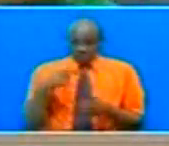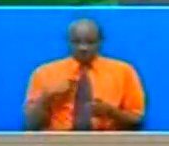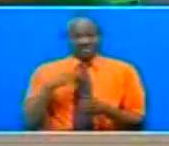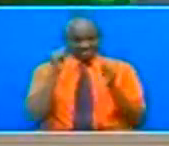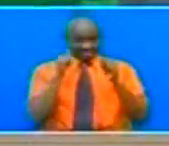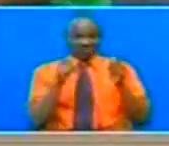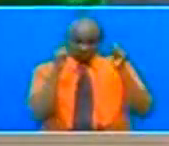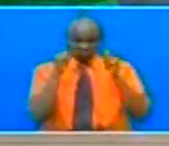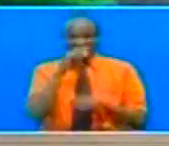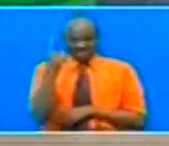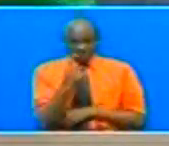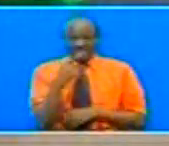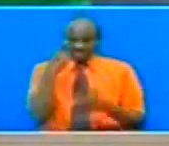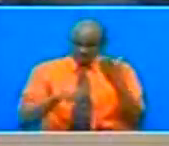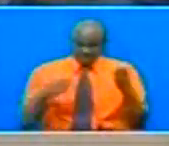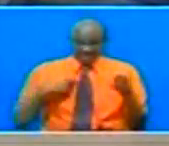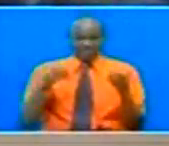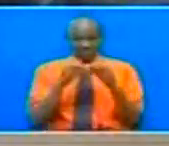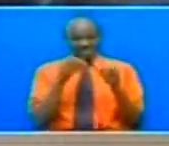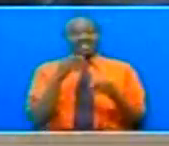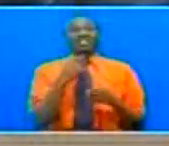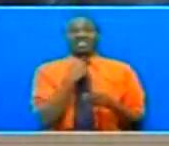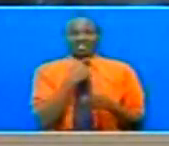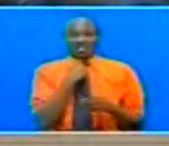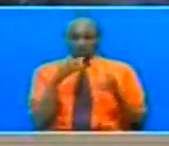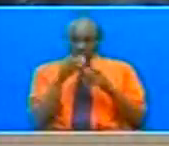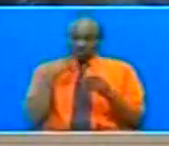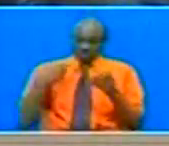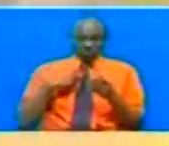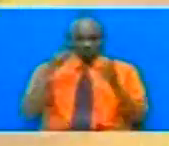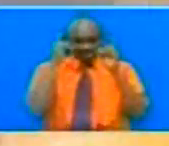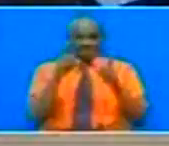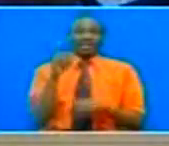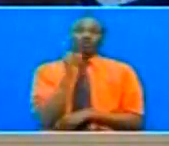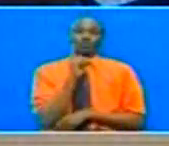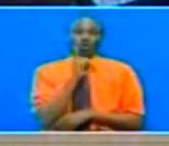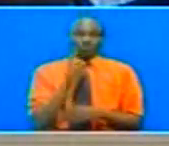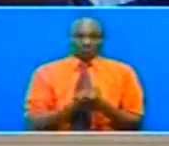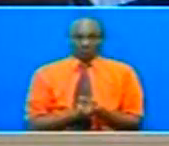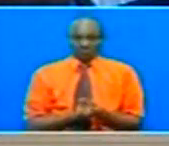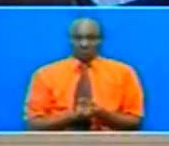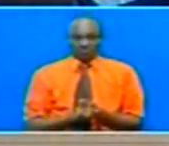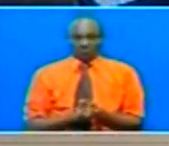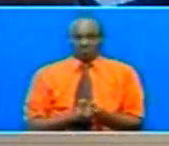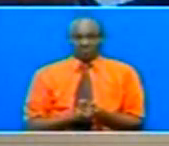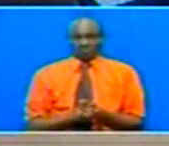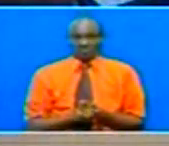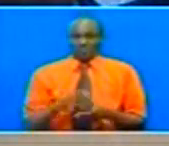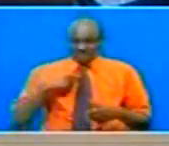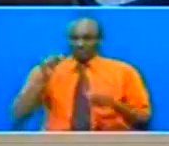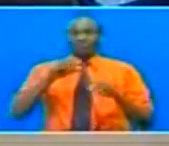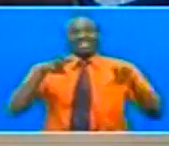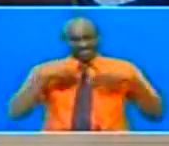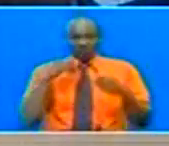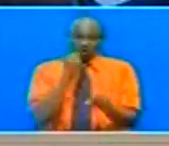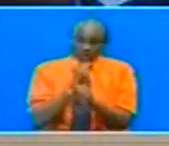walimu Januari, huku kongamano la NAT likisema litakata kauli kesho. I want to take the job. I